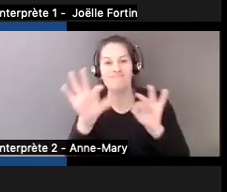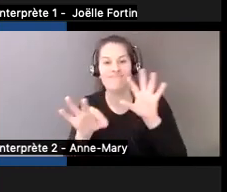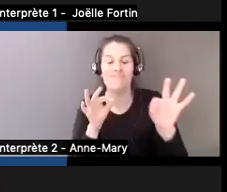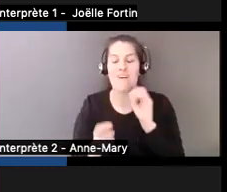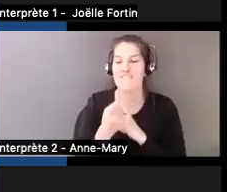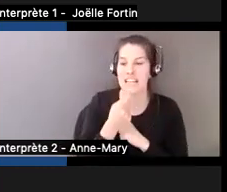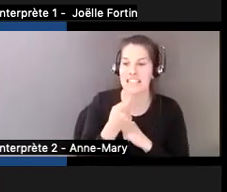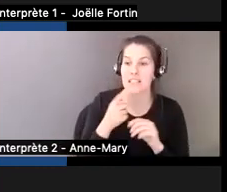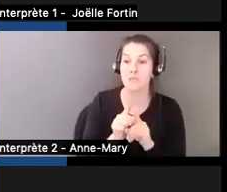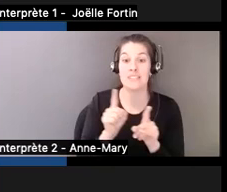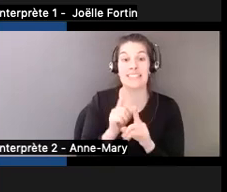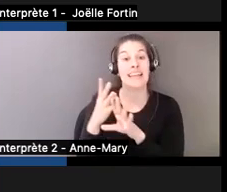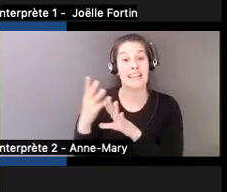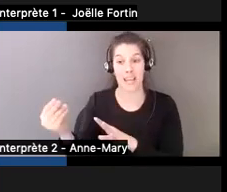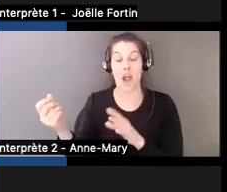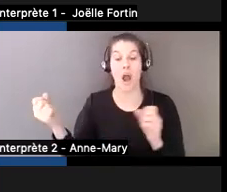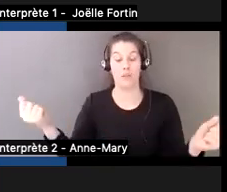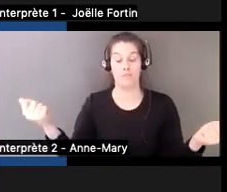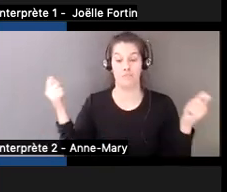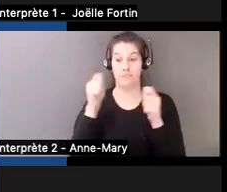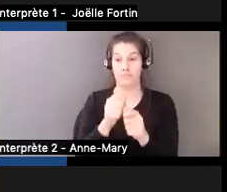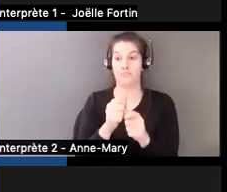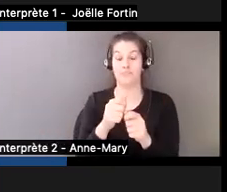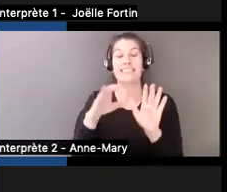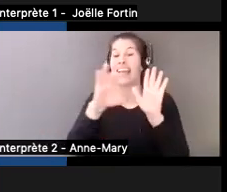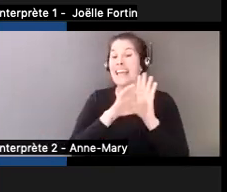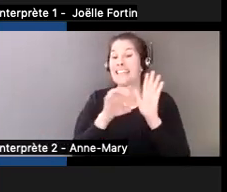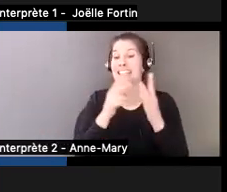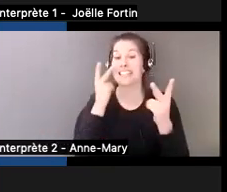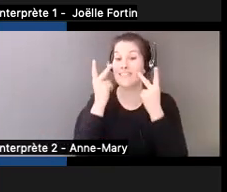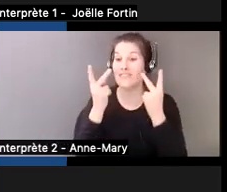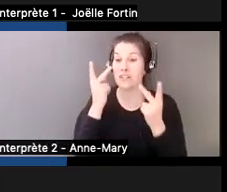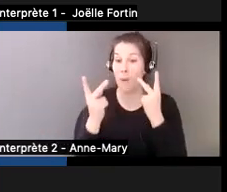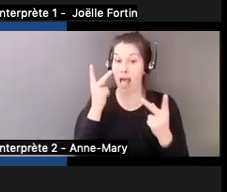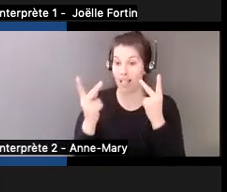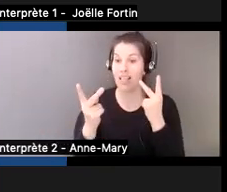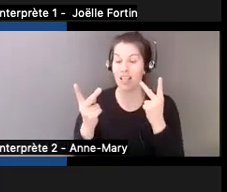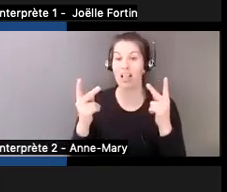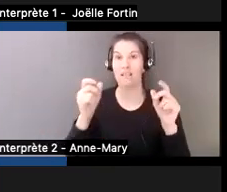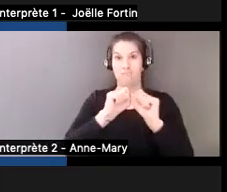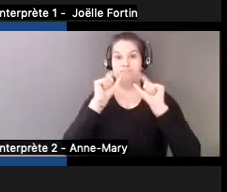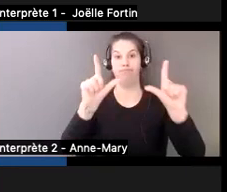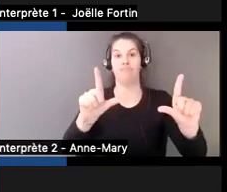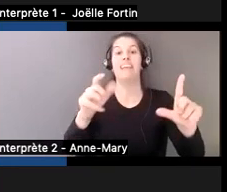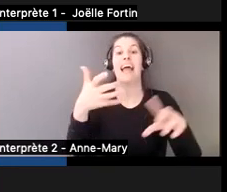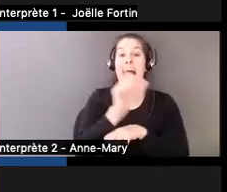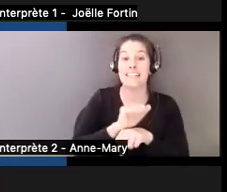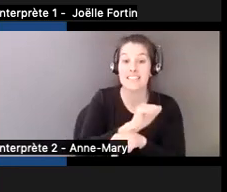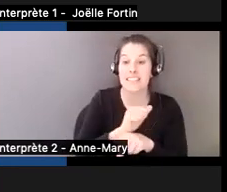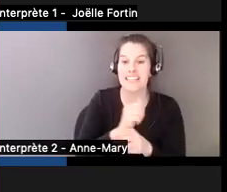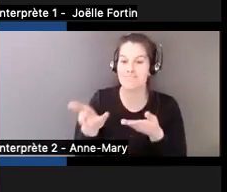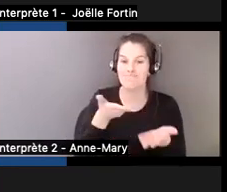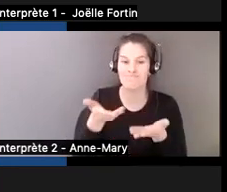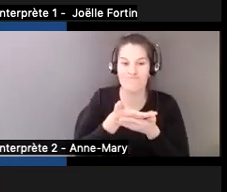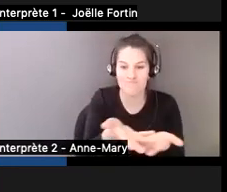mis un indice visuel qui disait des activités, servez-vous-en. Ça,